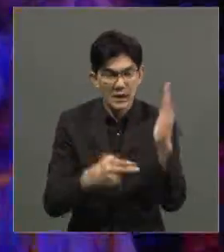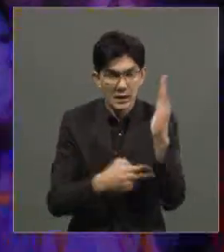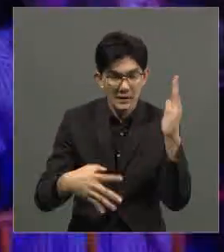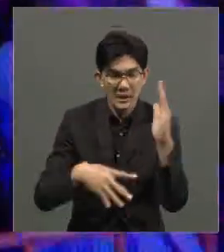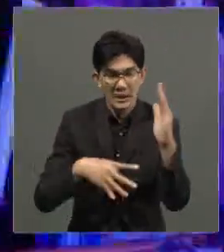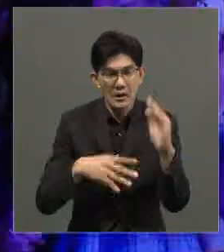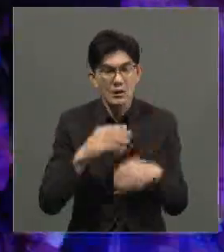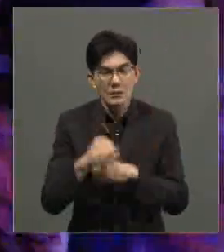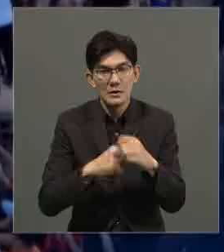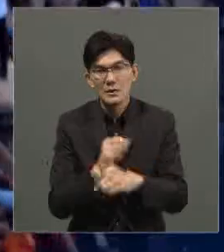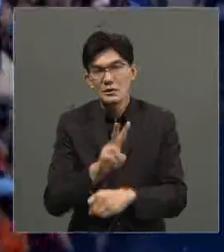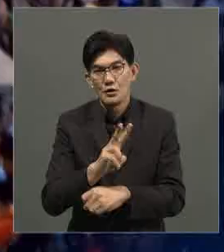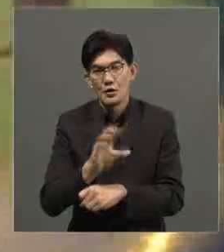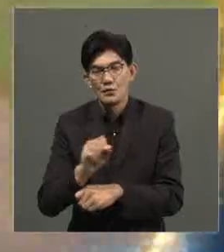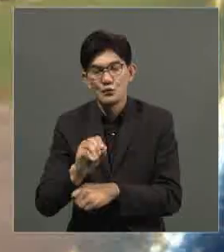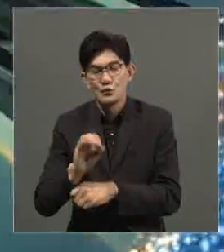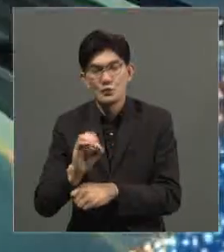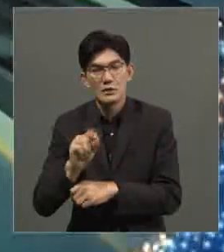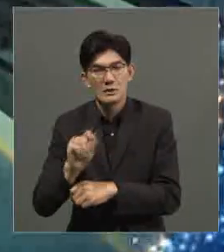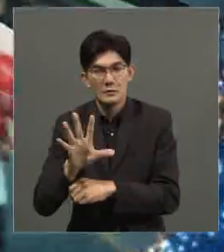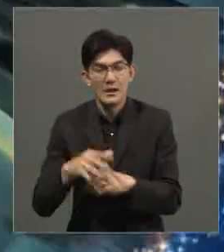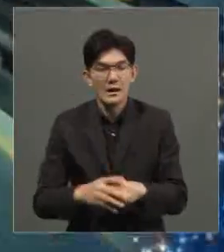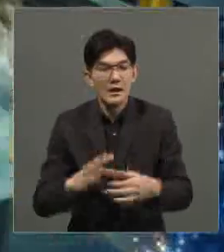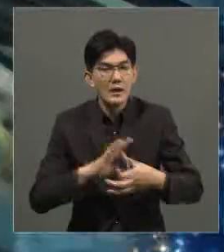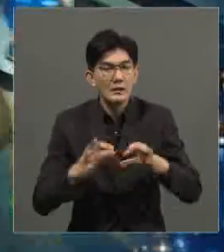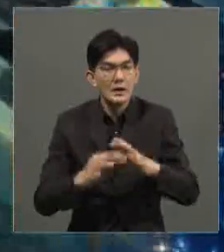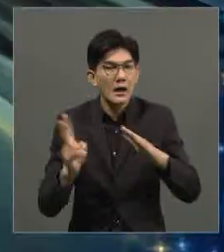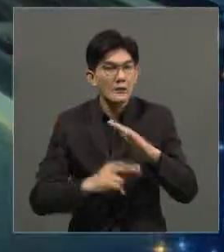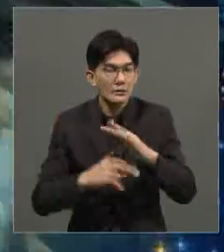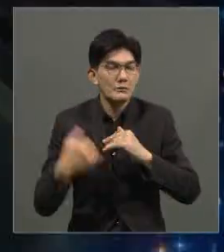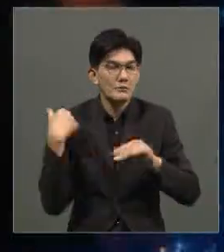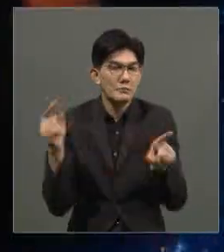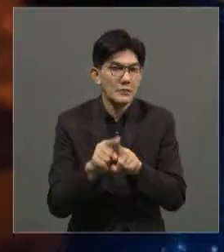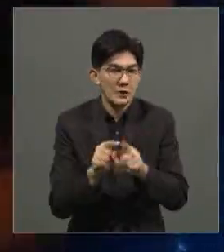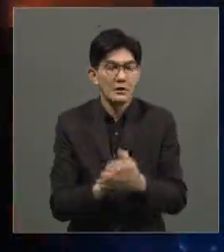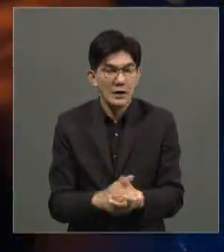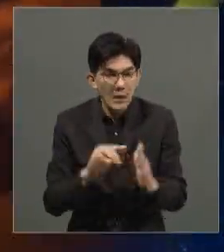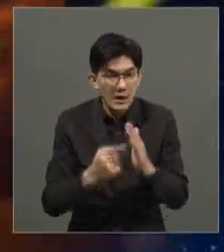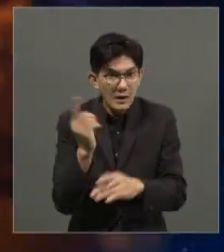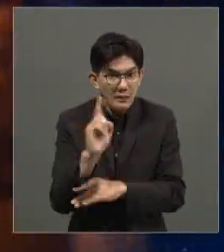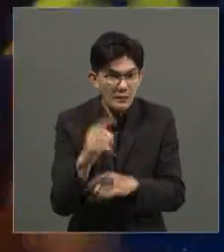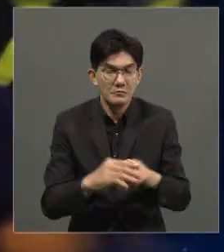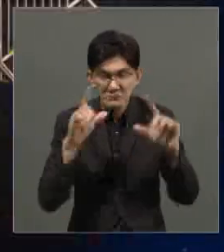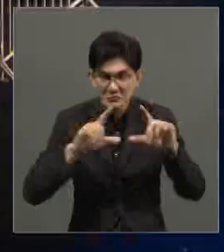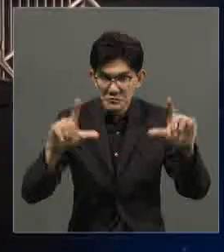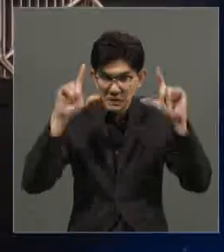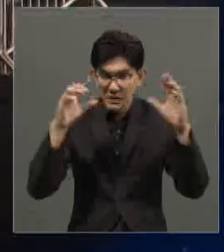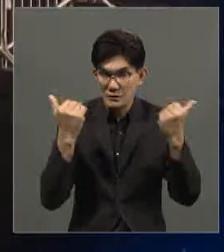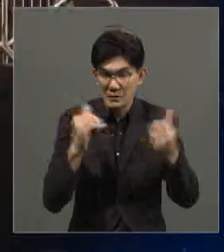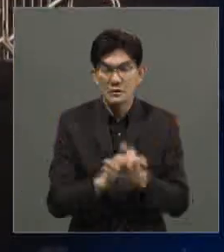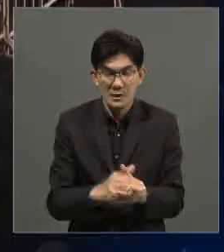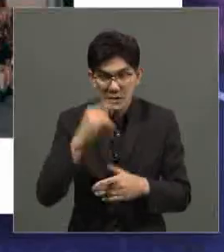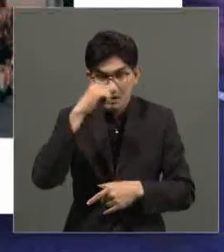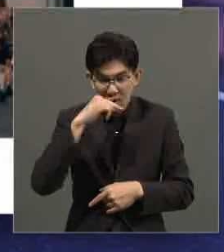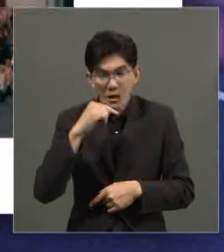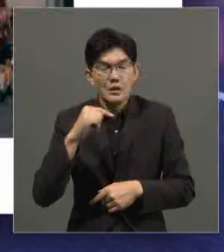Countdown 2025กิจกรรมกีฬาเอาใจสายวิ่งก็มีเช่นกันตั้งต้นตั้งแต่งานใหญ่แห่งปี Amazing